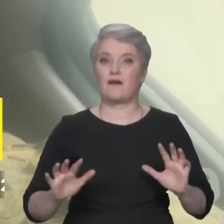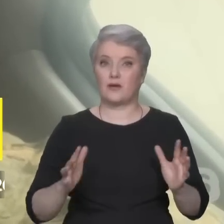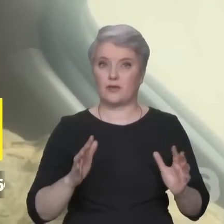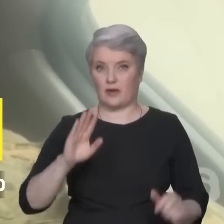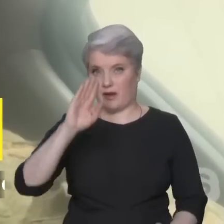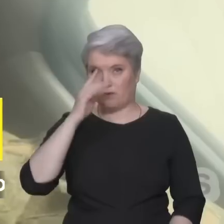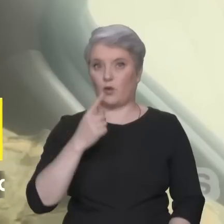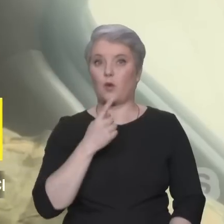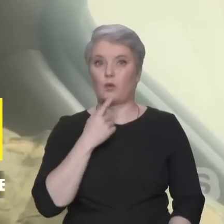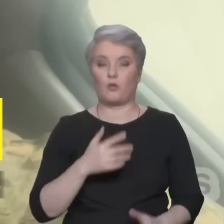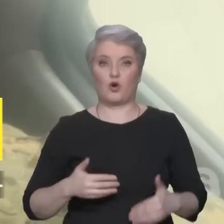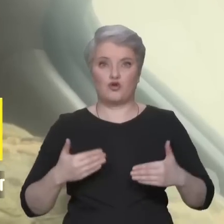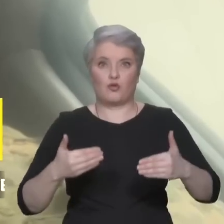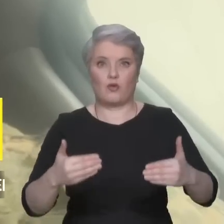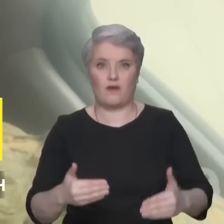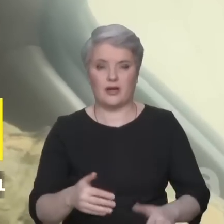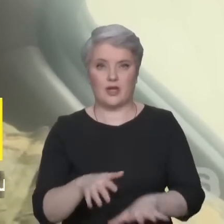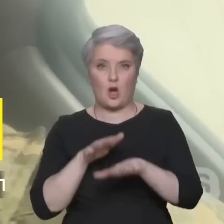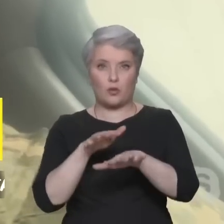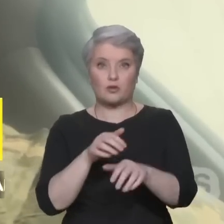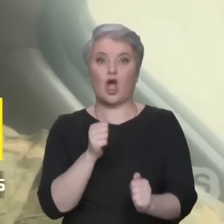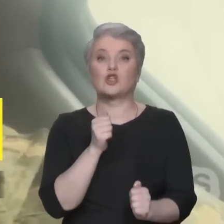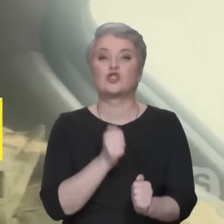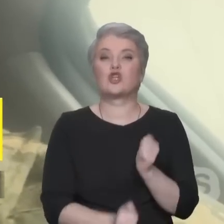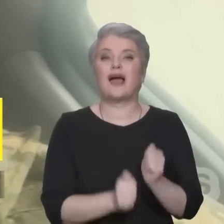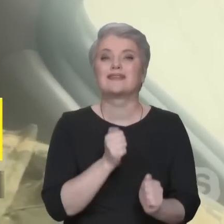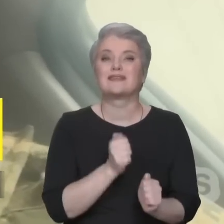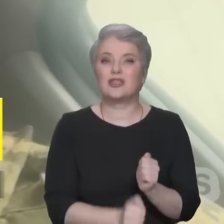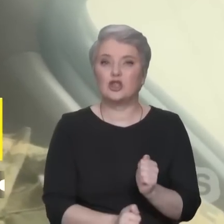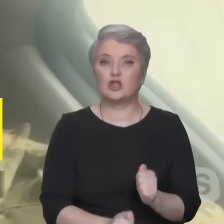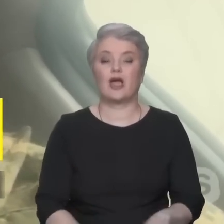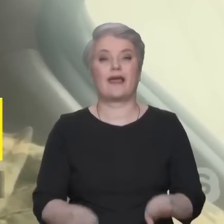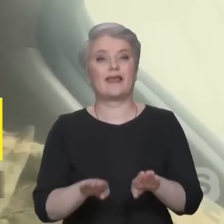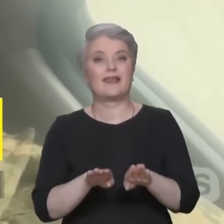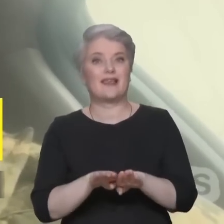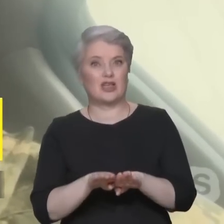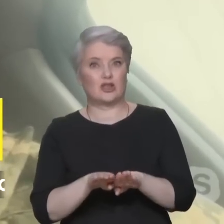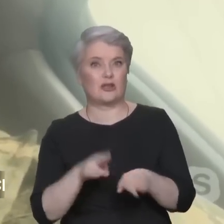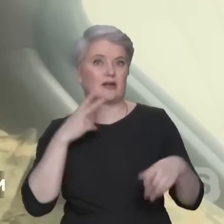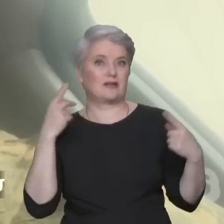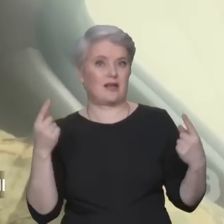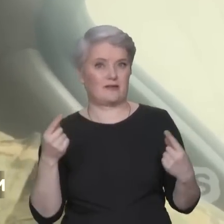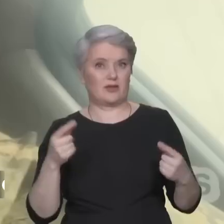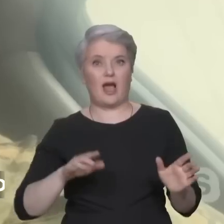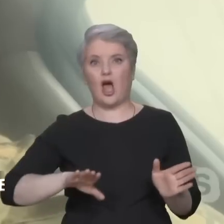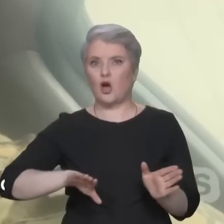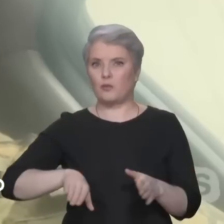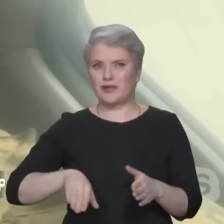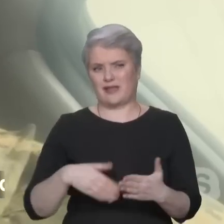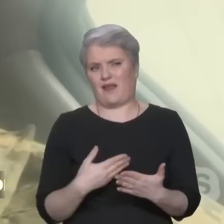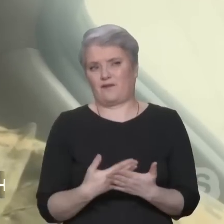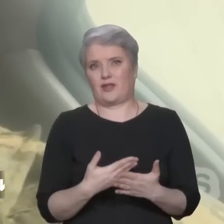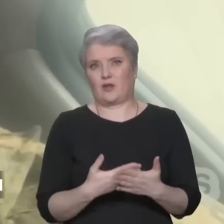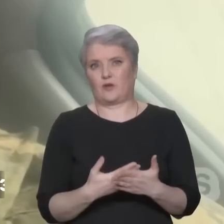штурмувати, просуватися. Тобто, частіше, ніж зазвичай, скажімо так. Після якогось такого відносного